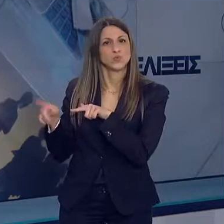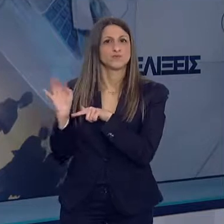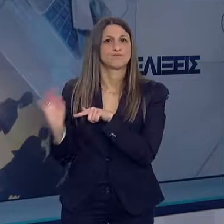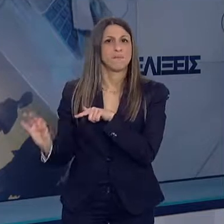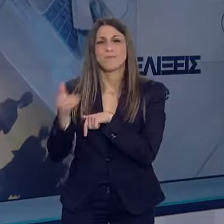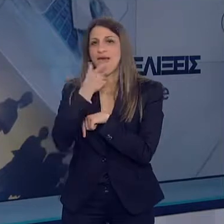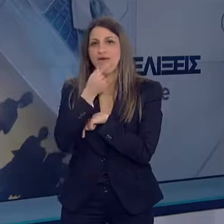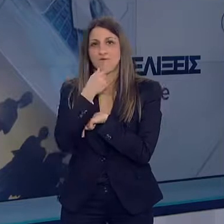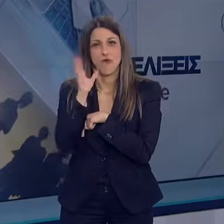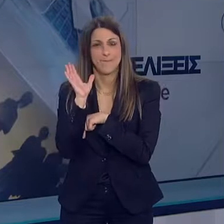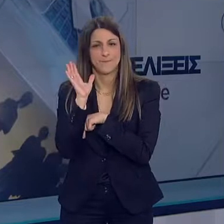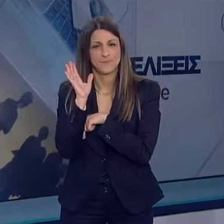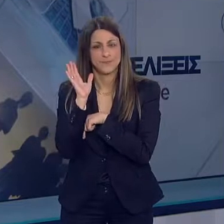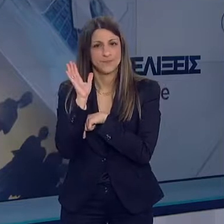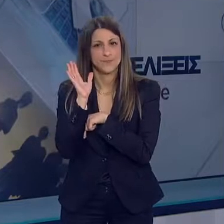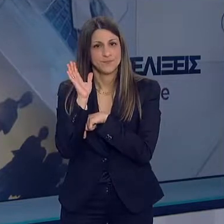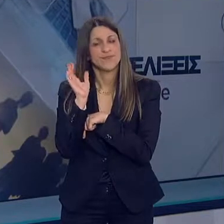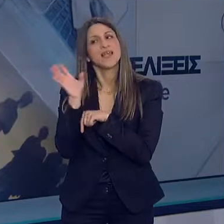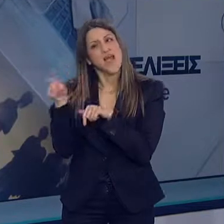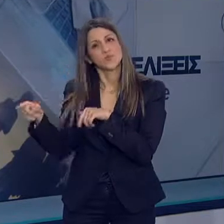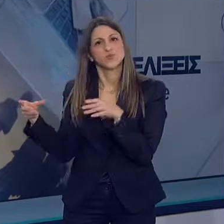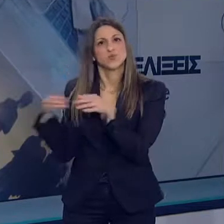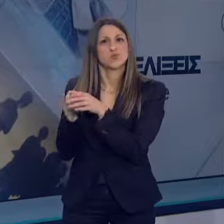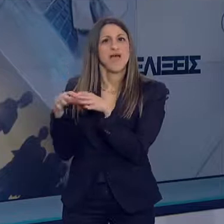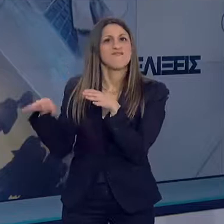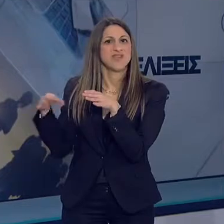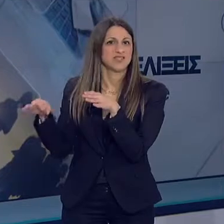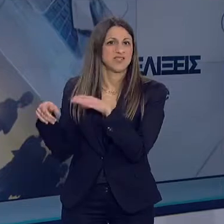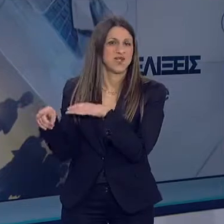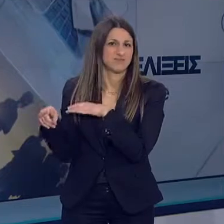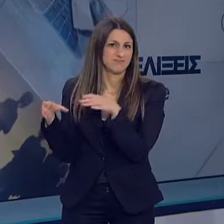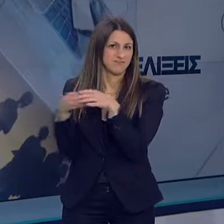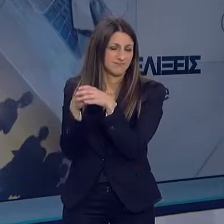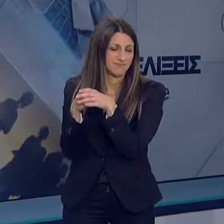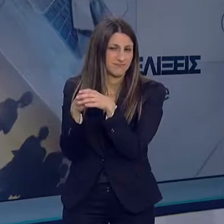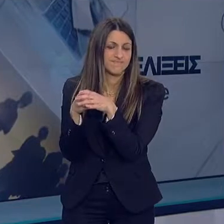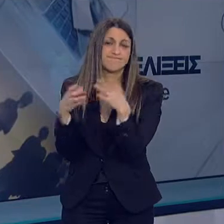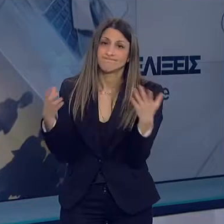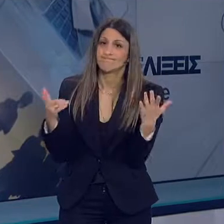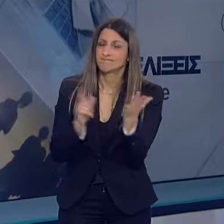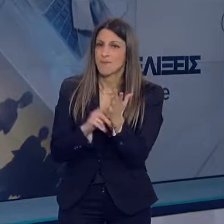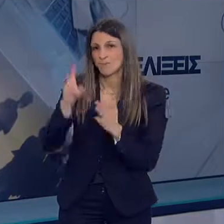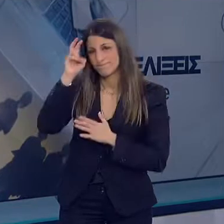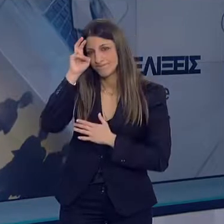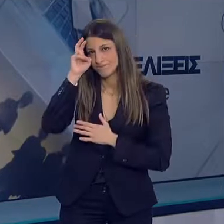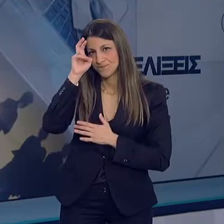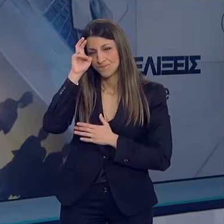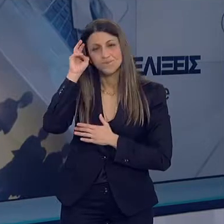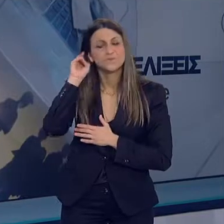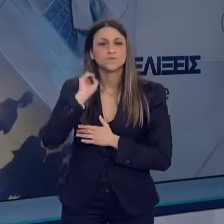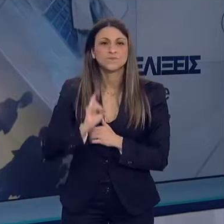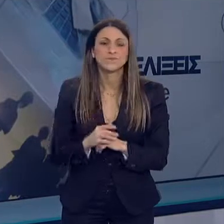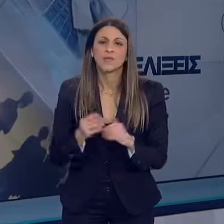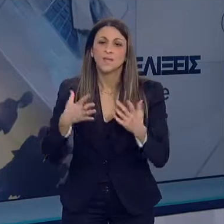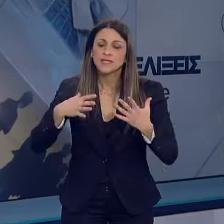στις ενδείξεις. Είναι πράγματα τα οποία σας προδικάζω κατά κάποιο τρόπο αυτά που θα ακούσετε τις επόμενες εβδομάδες. Και ανοίγει κατά κάποιο τρόπο